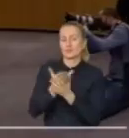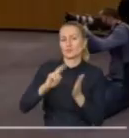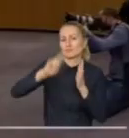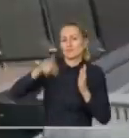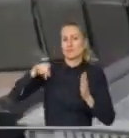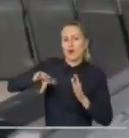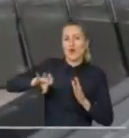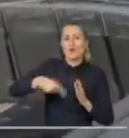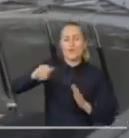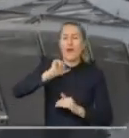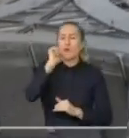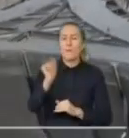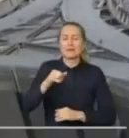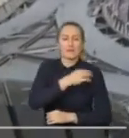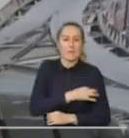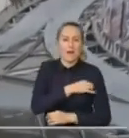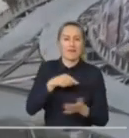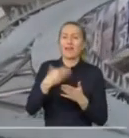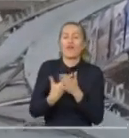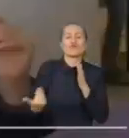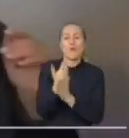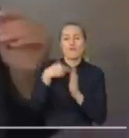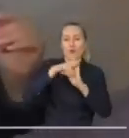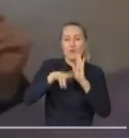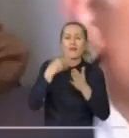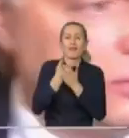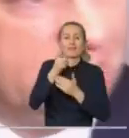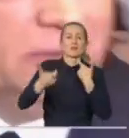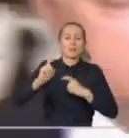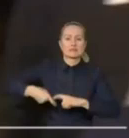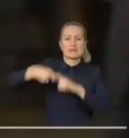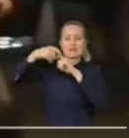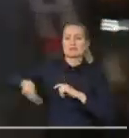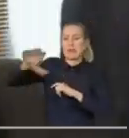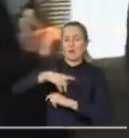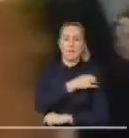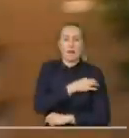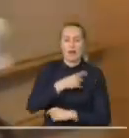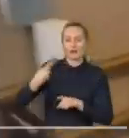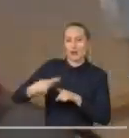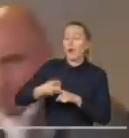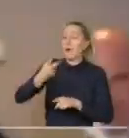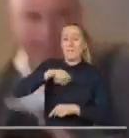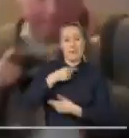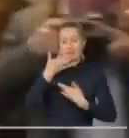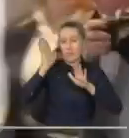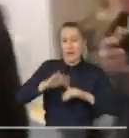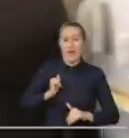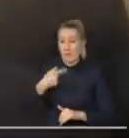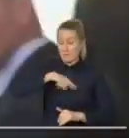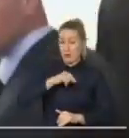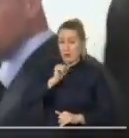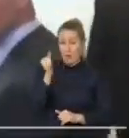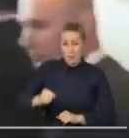Ludowej w Europarlamencie. Powodem nowy regulamin frakcji, który miał umożliwić grupowe zawieszenie całej partii członkowskiej. Nie pozwolimy, by nasi eurodeputowani byli